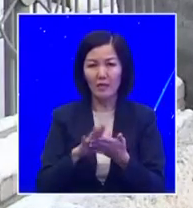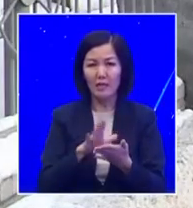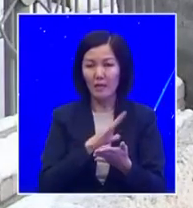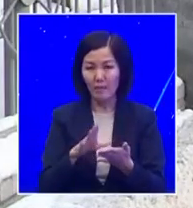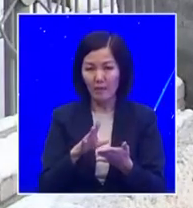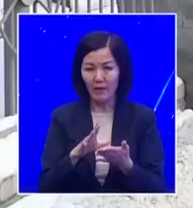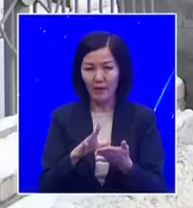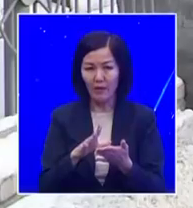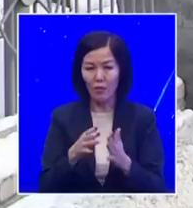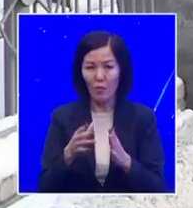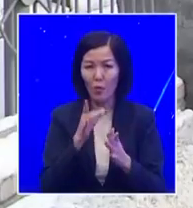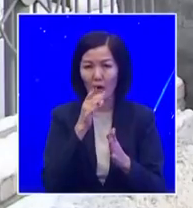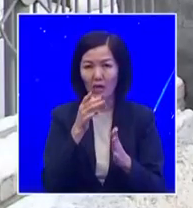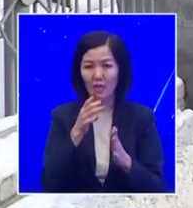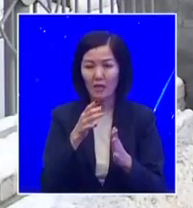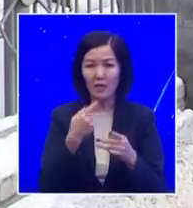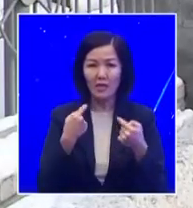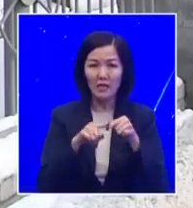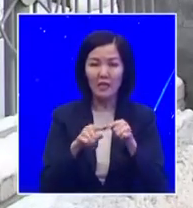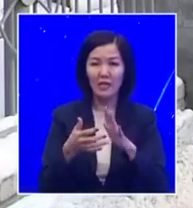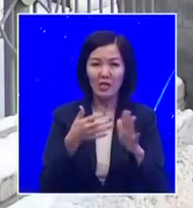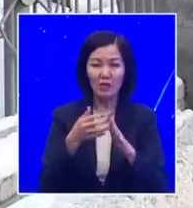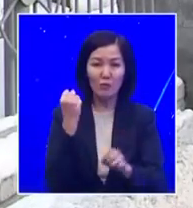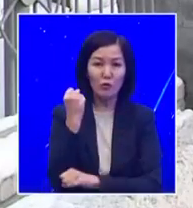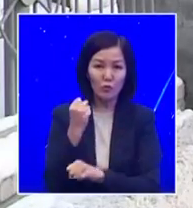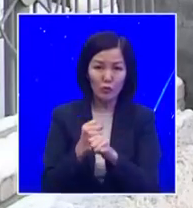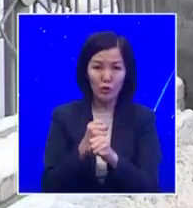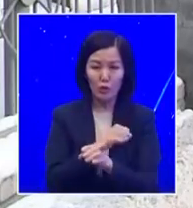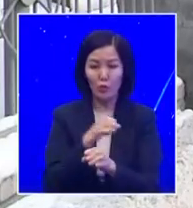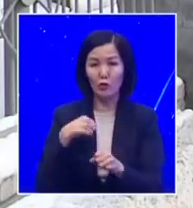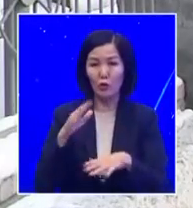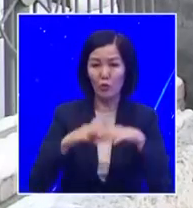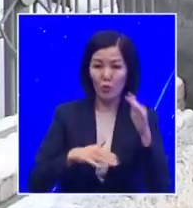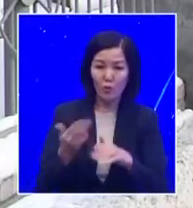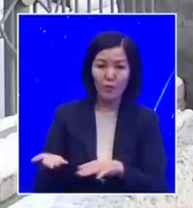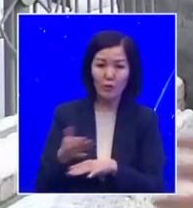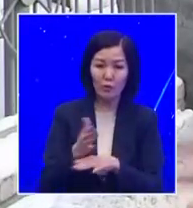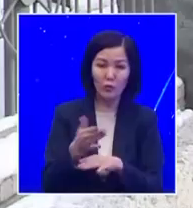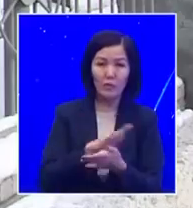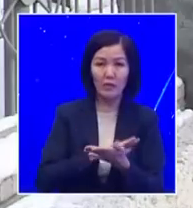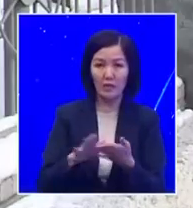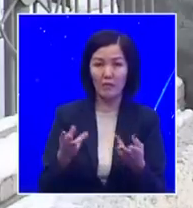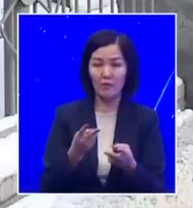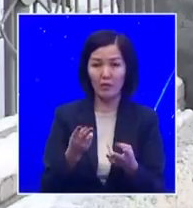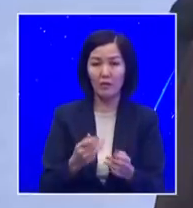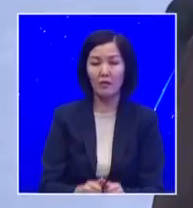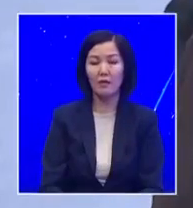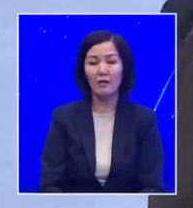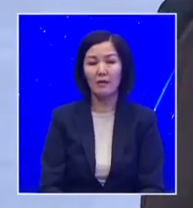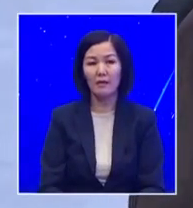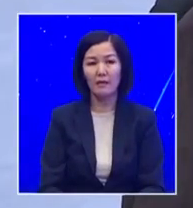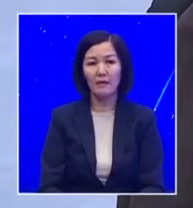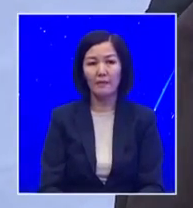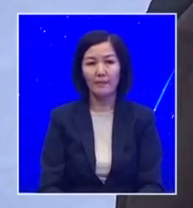оны содан кейін жаңағы біздің жұмысшыларымыз бар, сол жұмысшылар қолмен бәрін шығарып тазалап тастайды. Мына